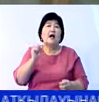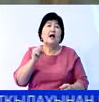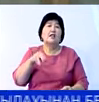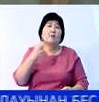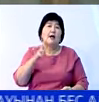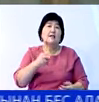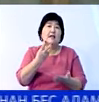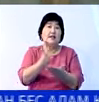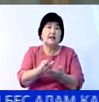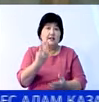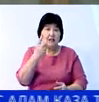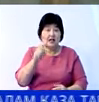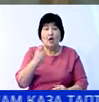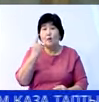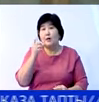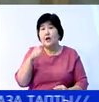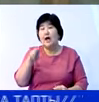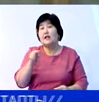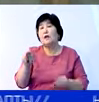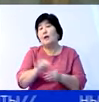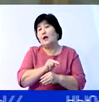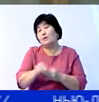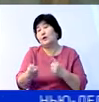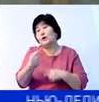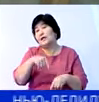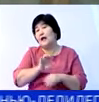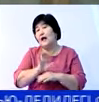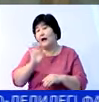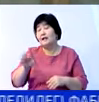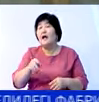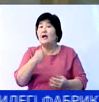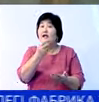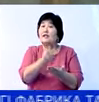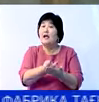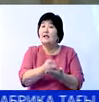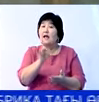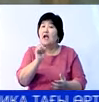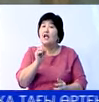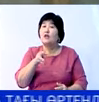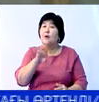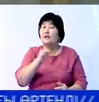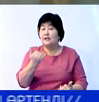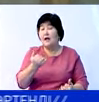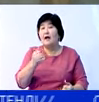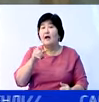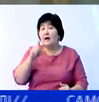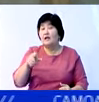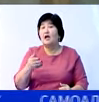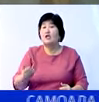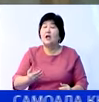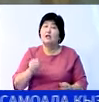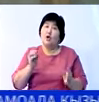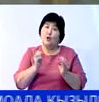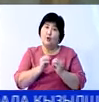адам жатқызылды, және бір адам амбулаторлы емге қайтарылды. Реанимация жатқызылған екі науқас қазіргі таңда жағдайларының